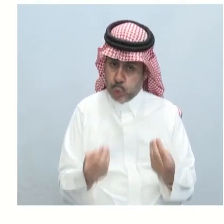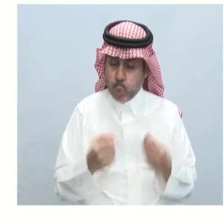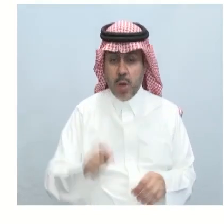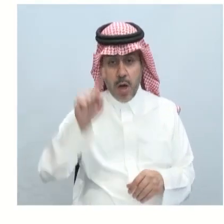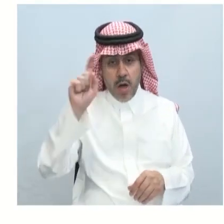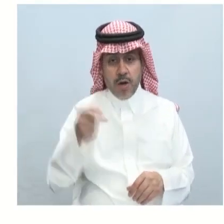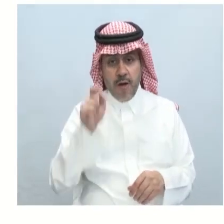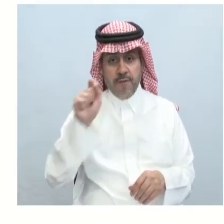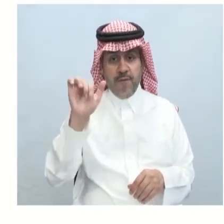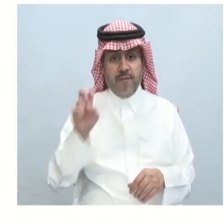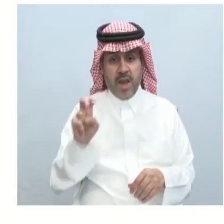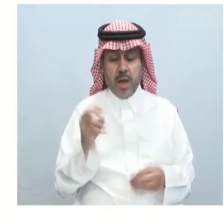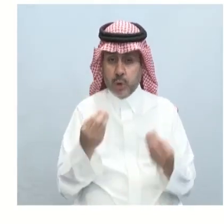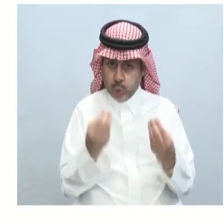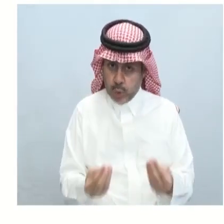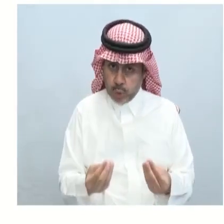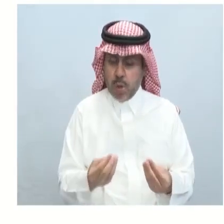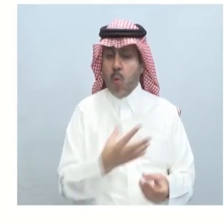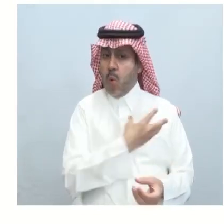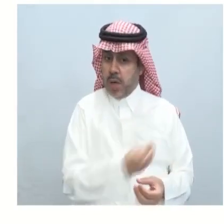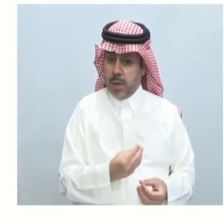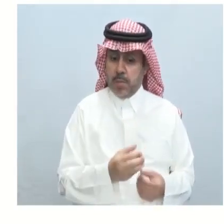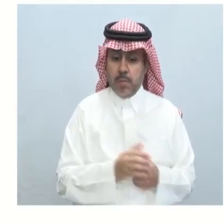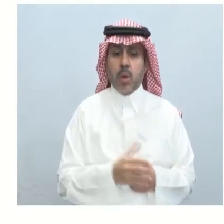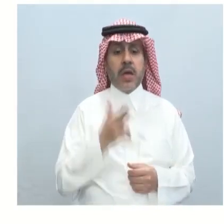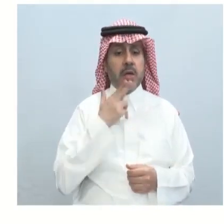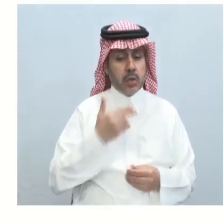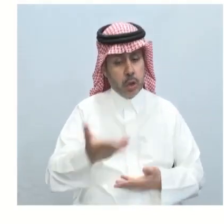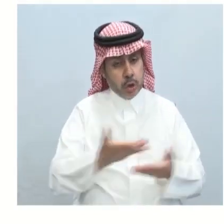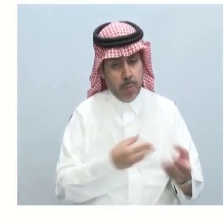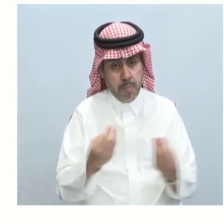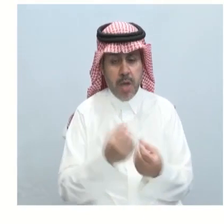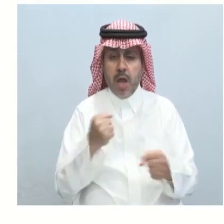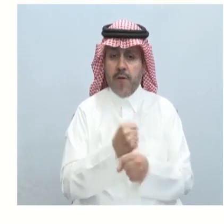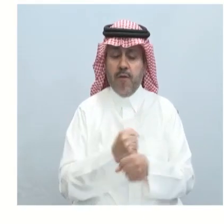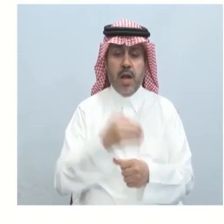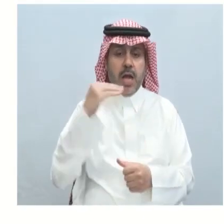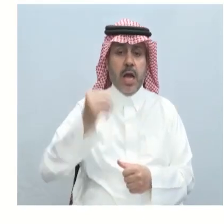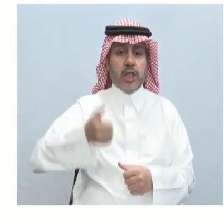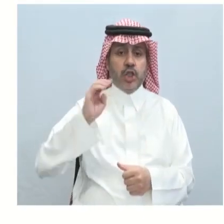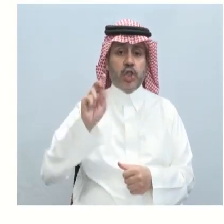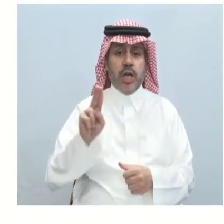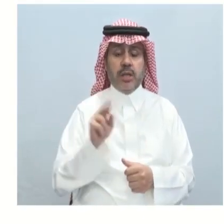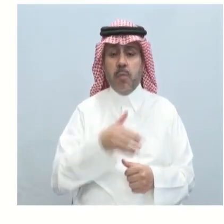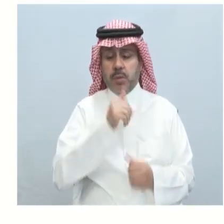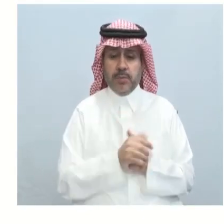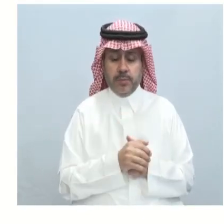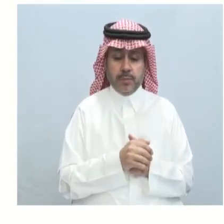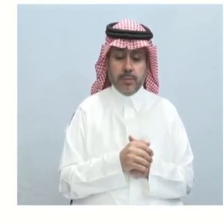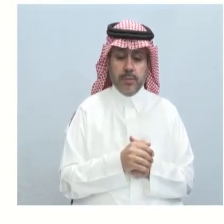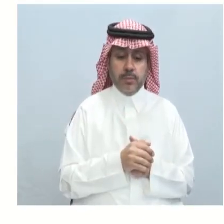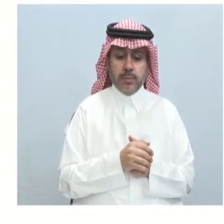التعامل مع من يقوم بقضاء حوائجه وكذلكم مما يستفاد من هذا